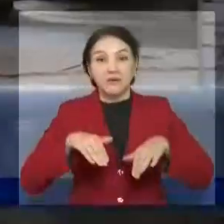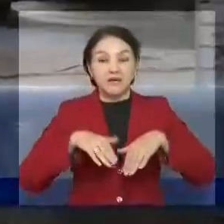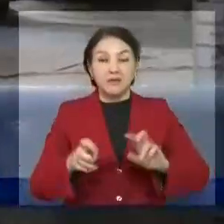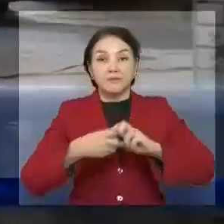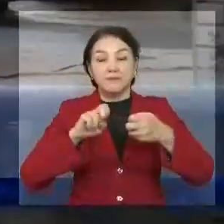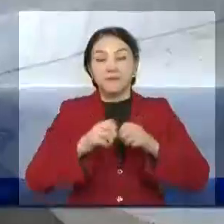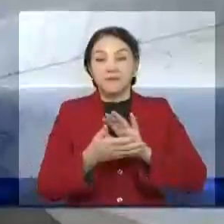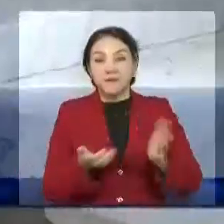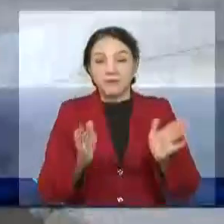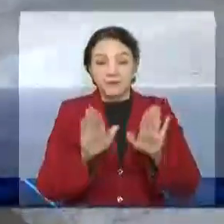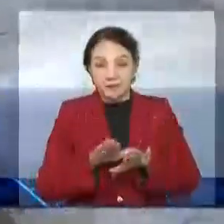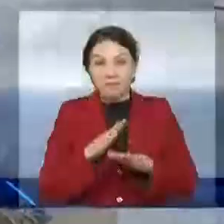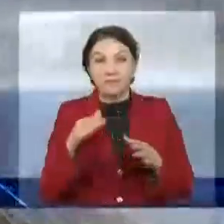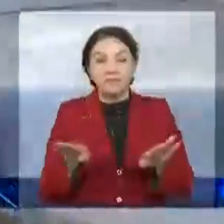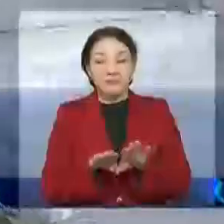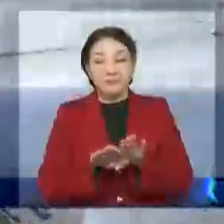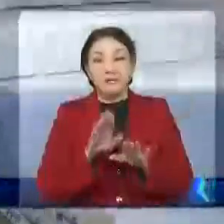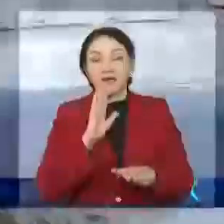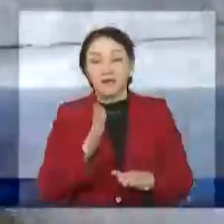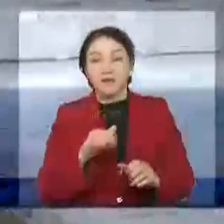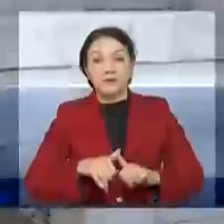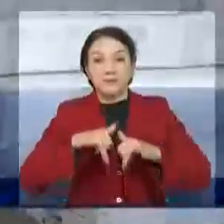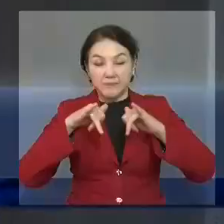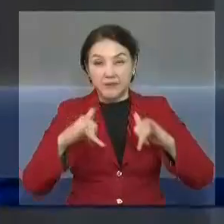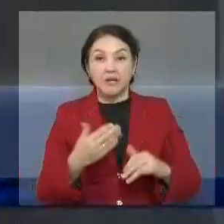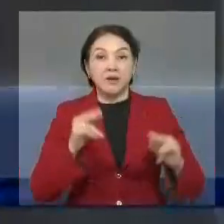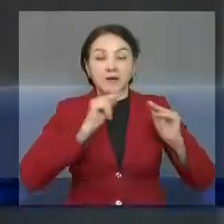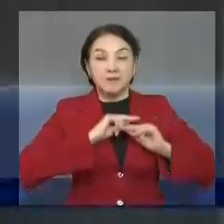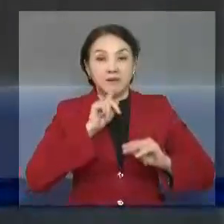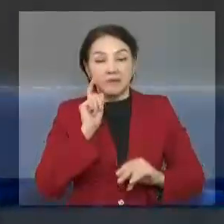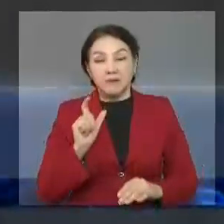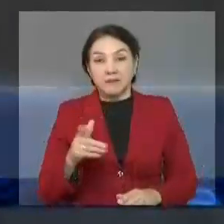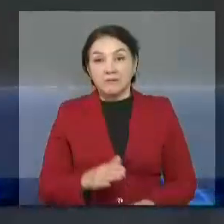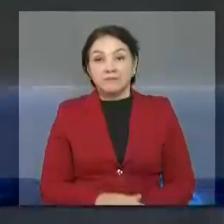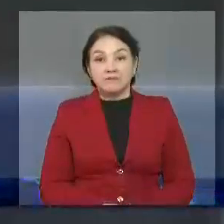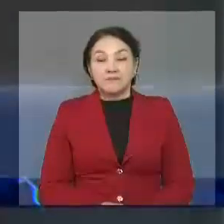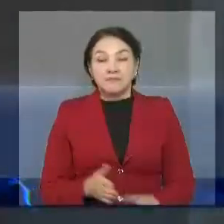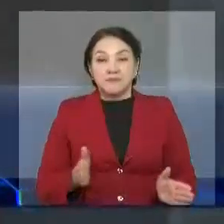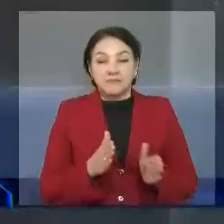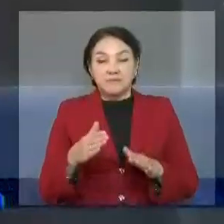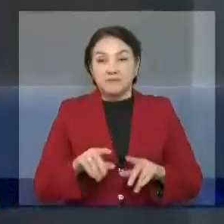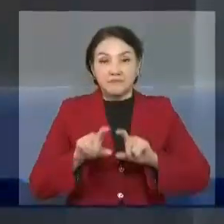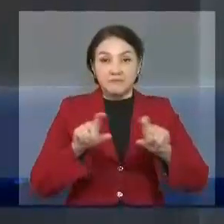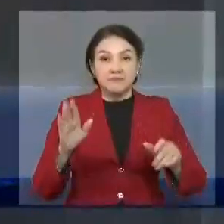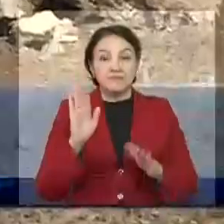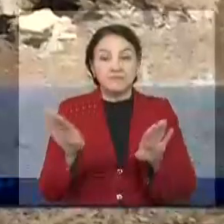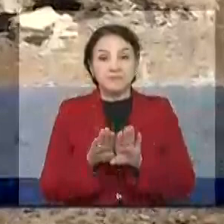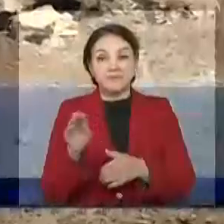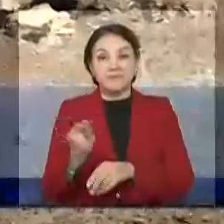проблемы нехватки мест. Также благополучно будет разрешен вопрос трудоустройства молодых специалистов. Дороги в школу также